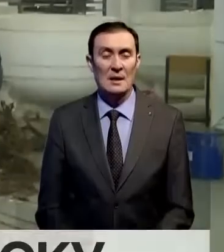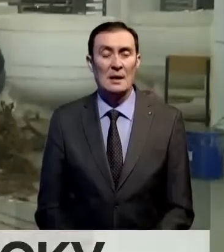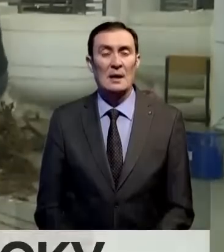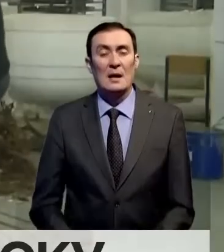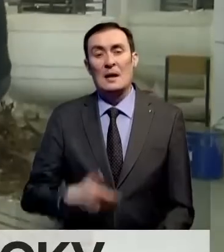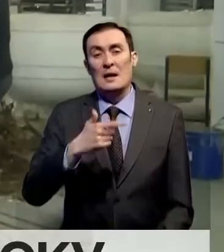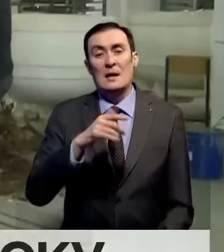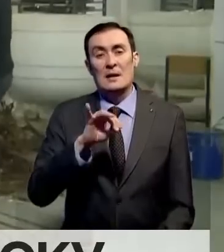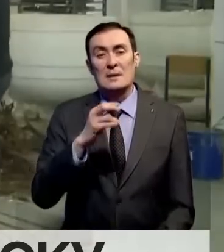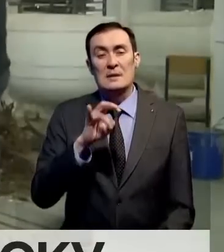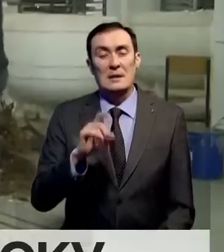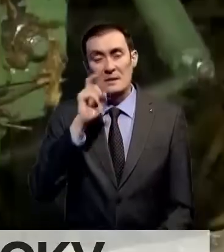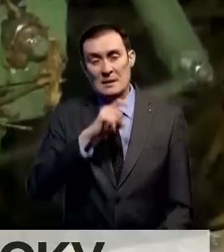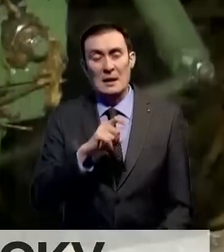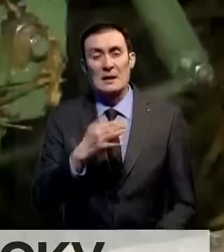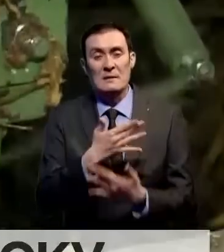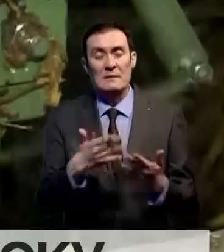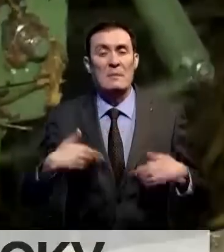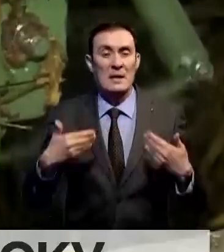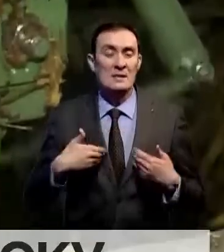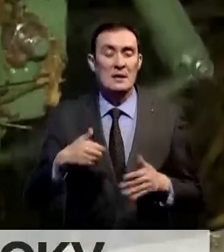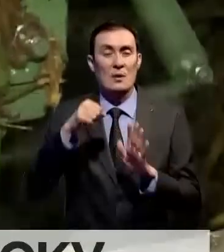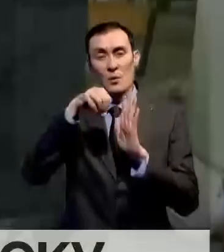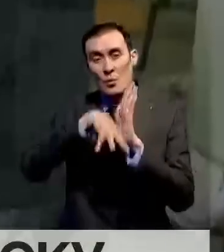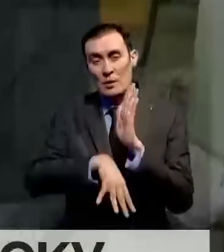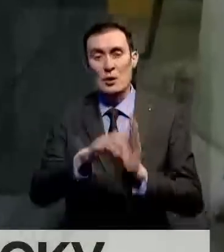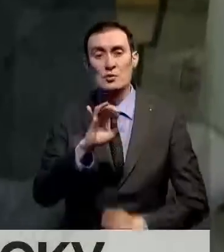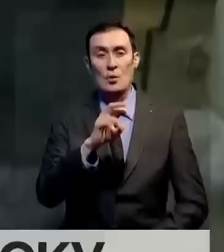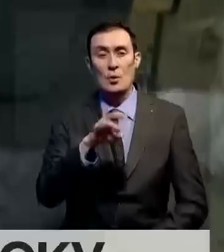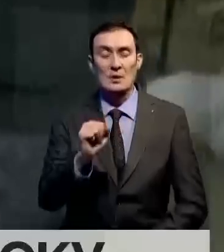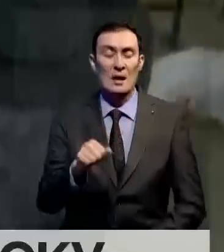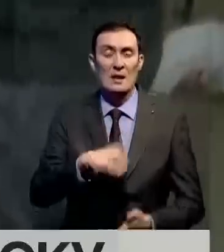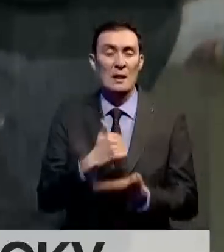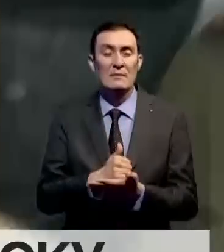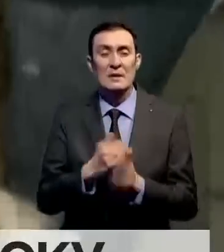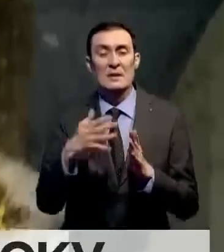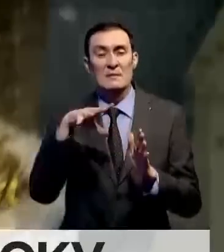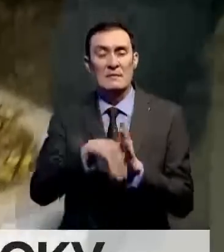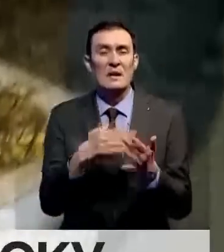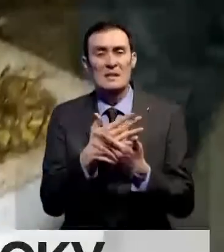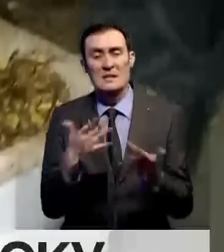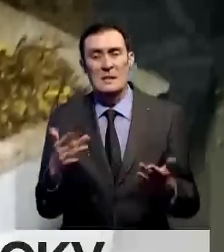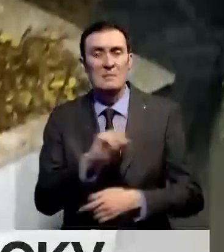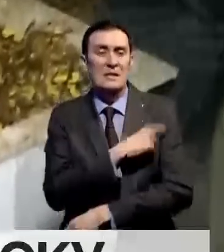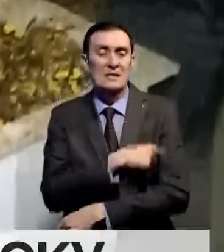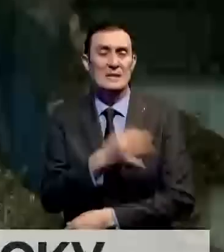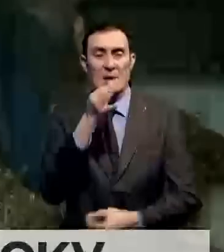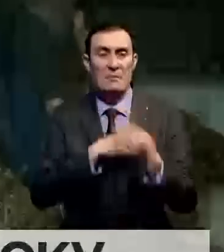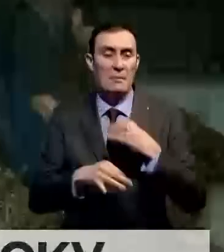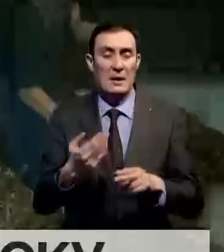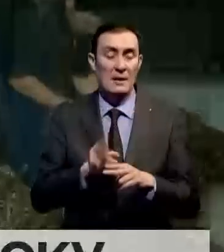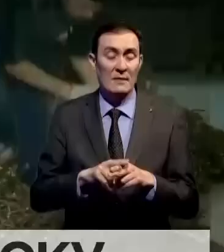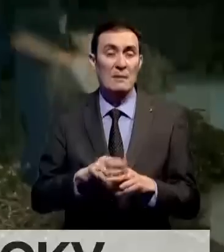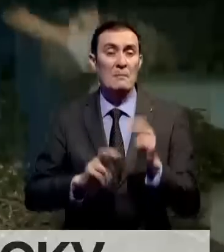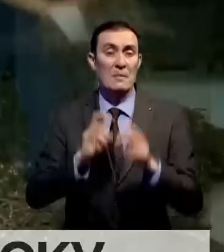Глицеризиновая кислота, полисахариды и экстракты из корня солодки. Эти компоненты – главные составляющие сотен различных медицинских препаратов. Именно